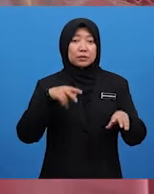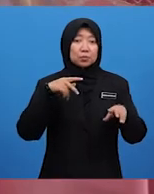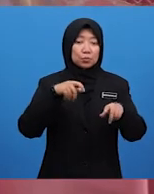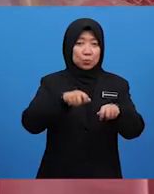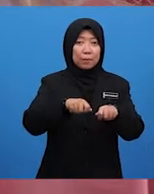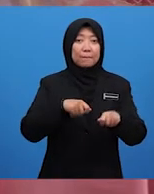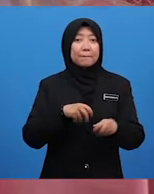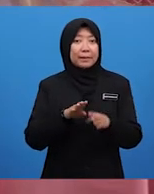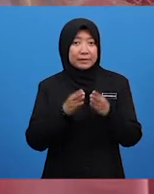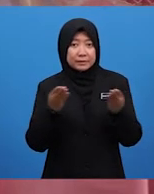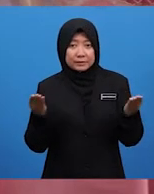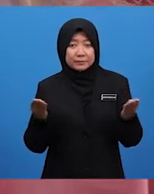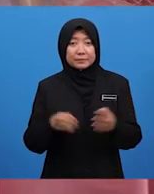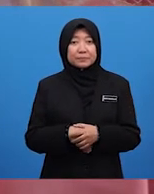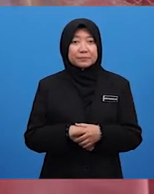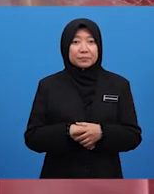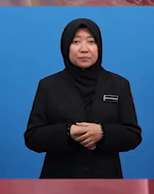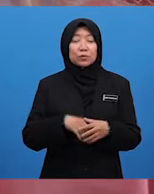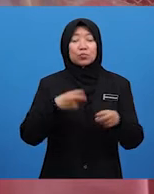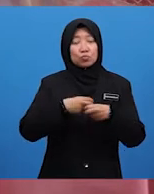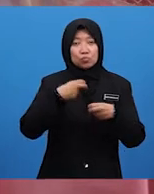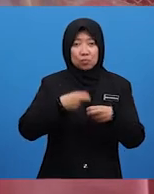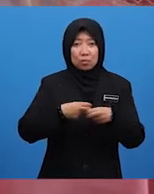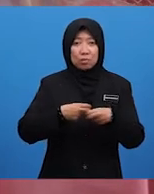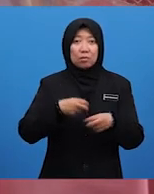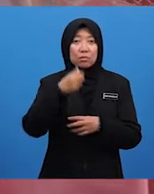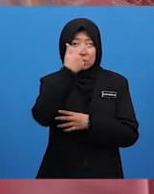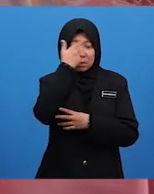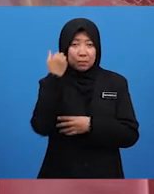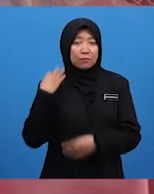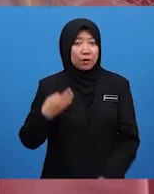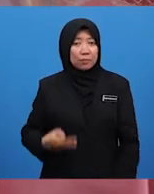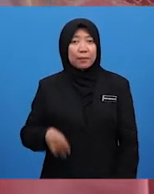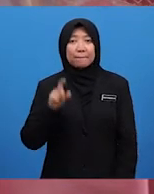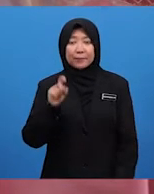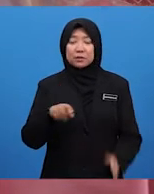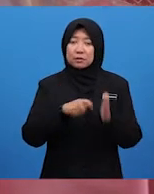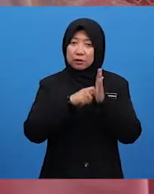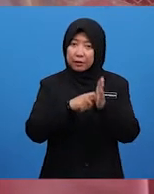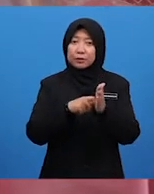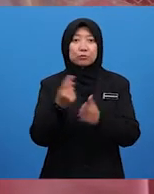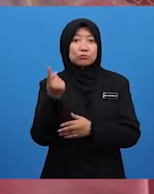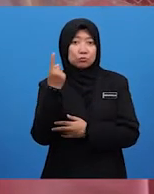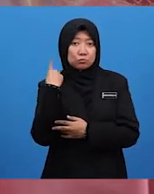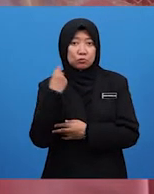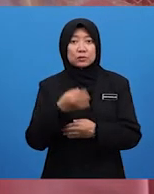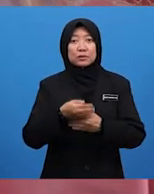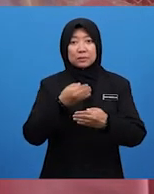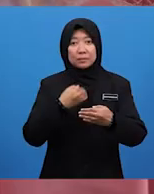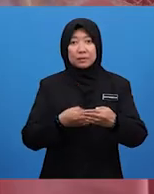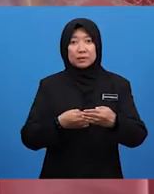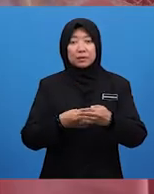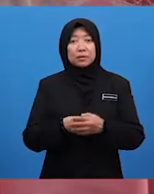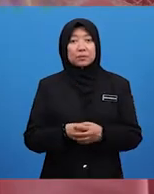Cara menjahitnya juga agak sukar kerana fabrik perlu ditanda terlebih dahulu sebelum